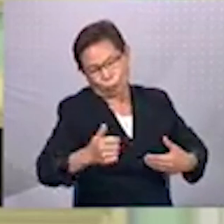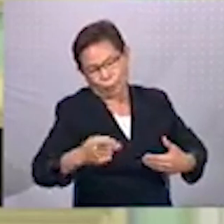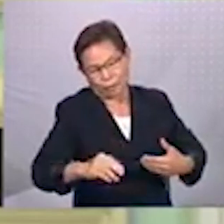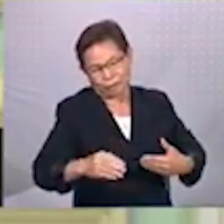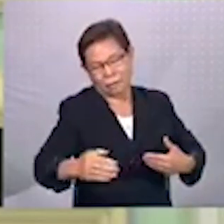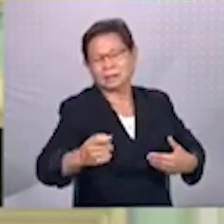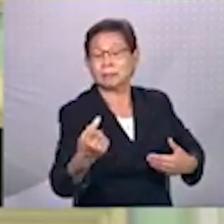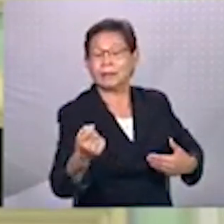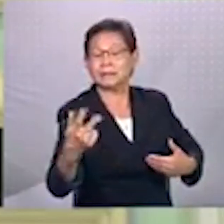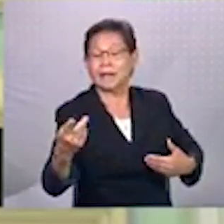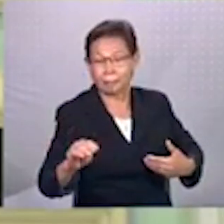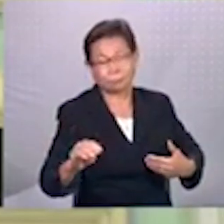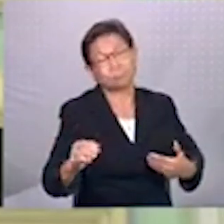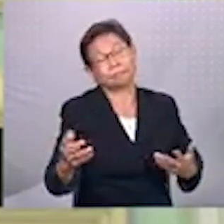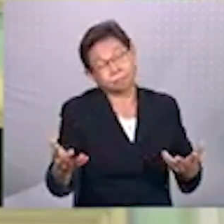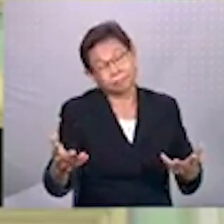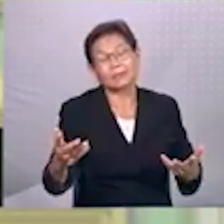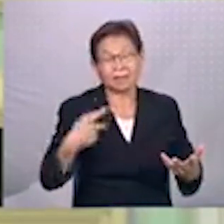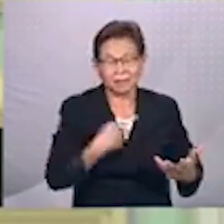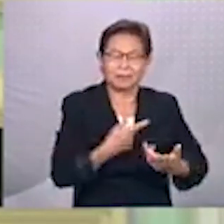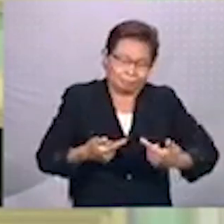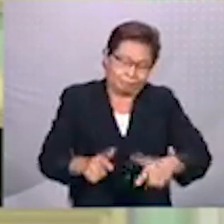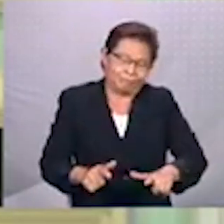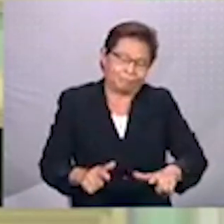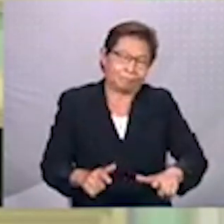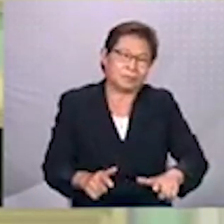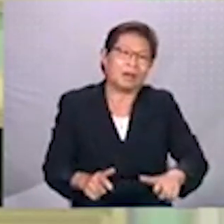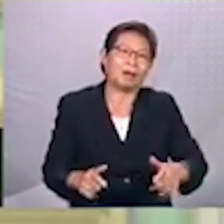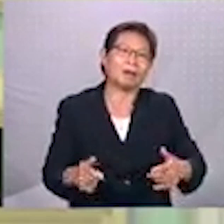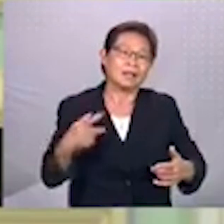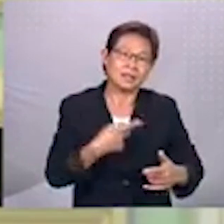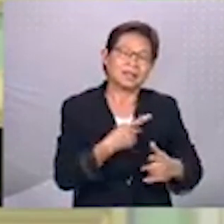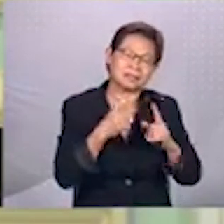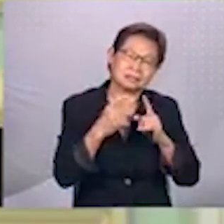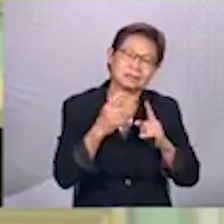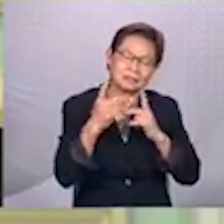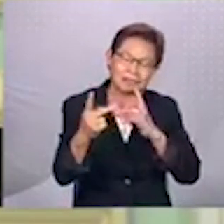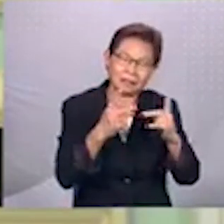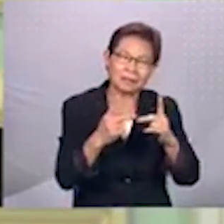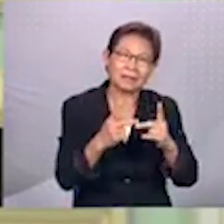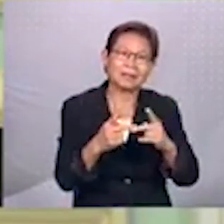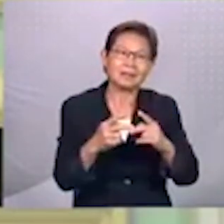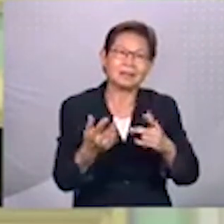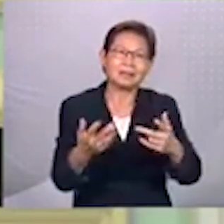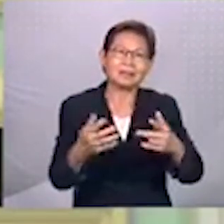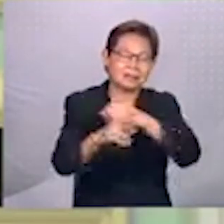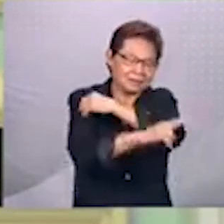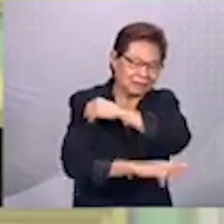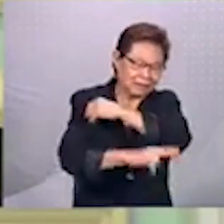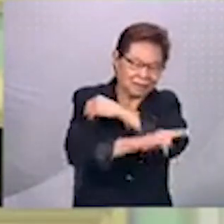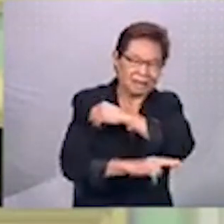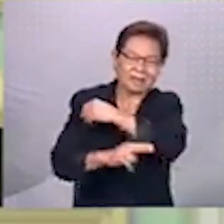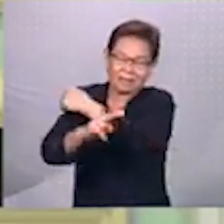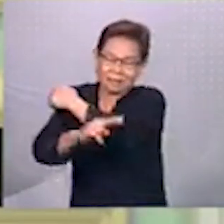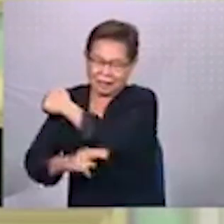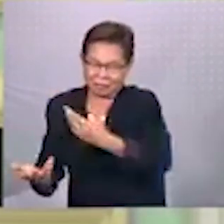11 kilometer, jadi kita masih membenarkan. Kita mengatakan bahawa interstate ataupun pergerakan